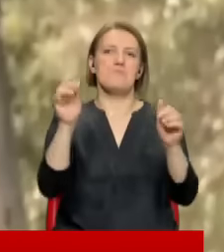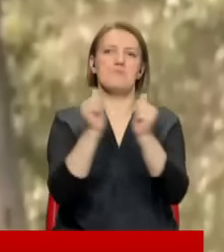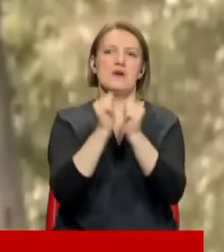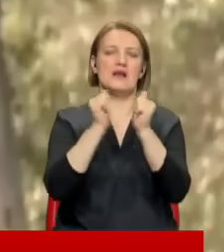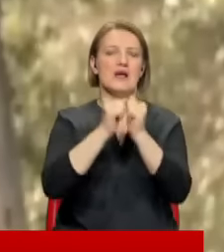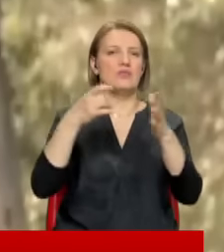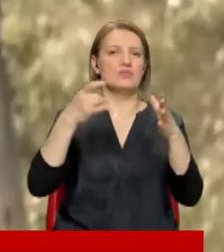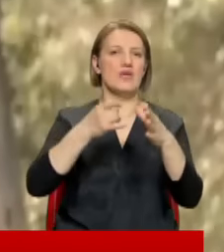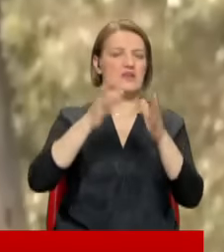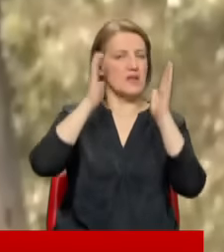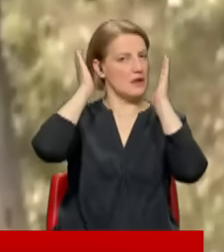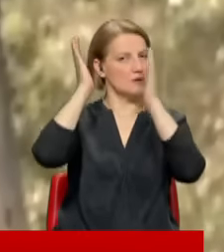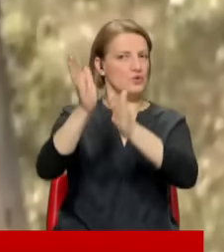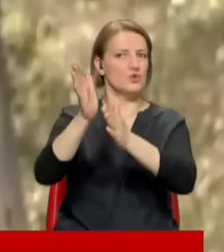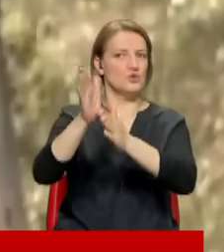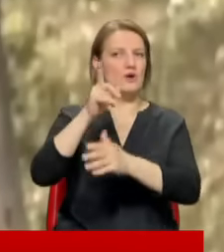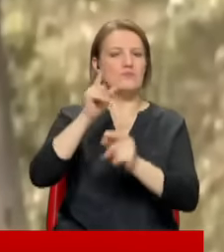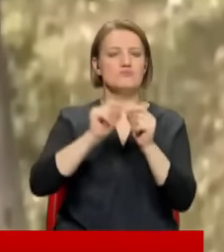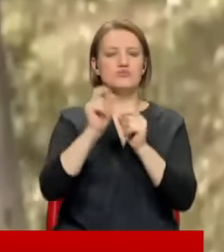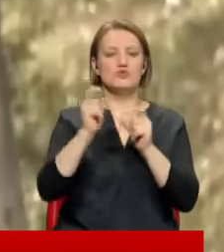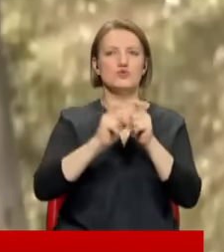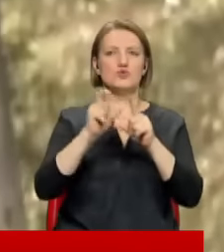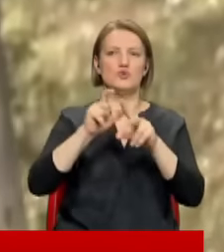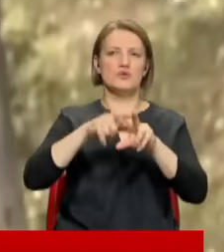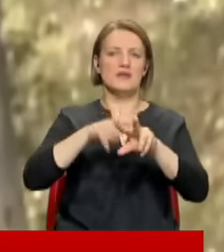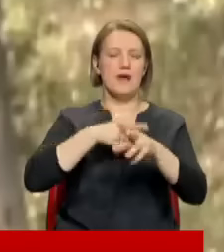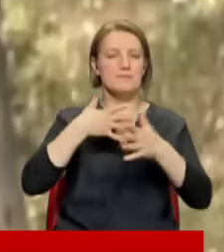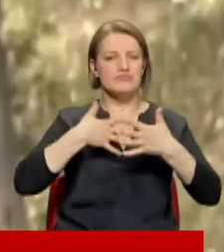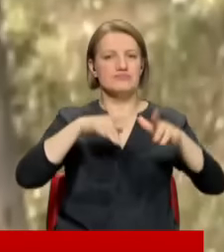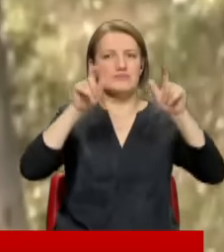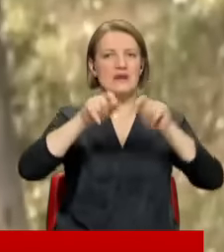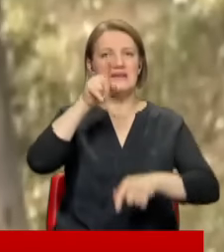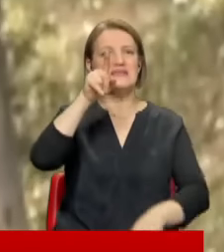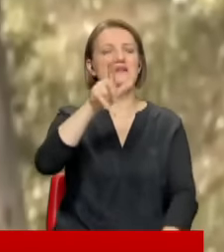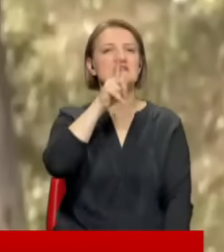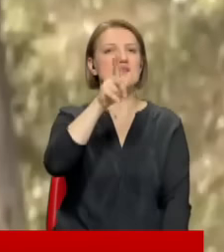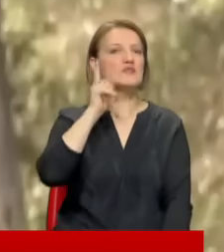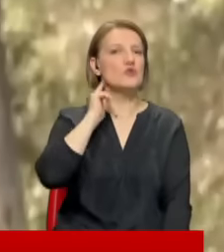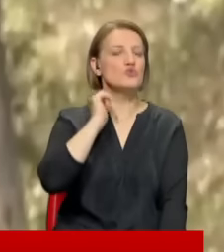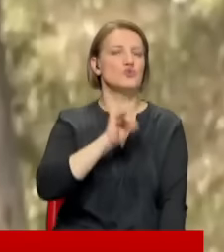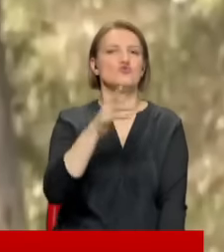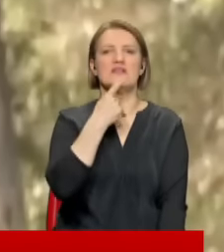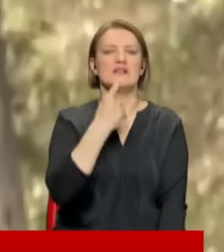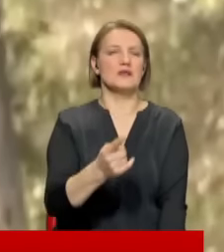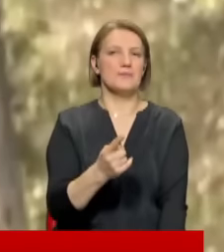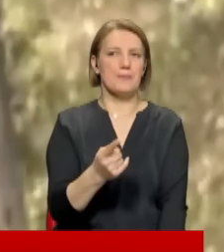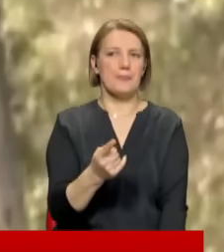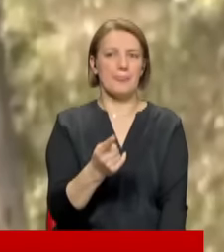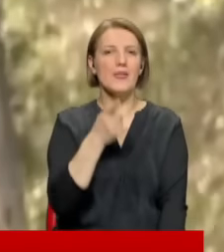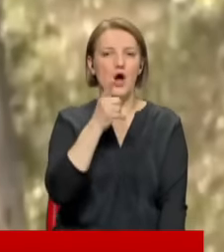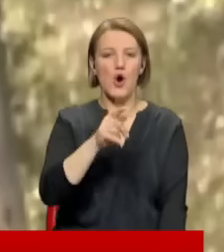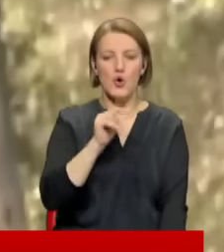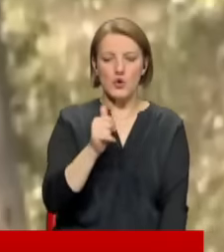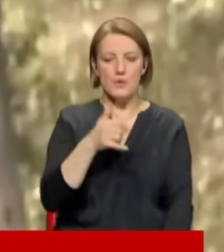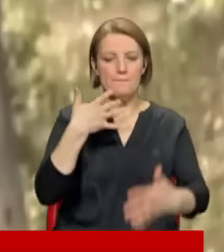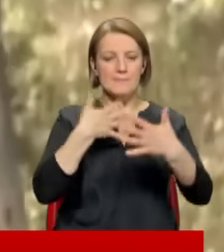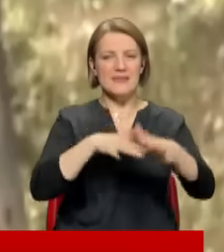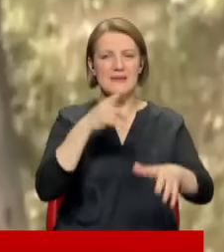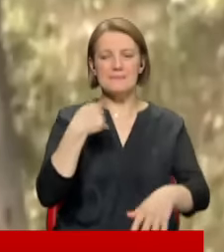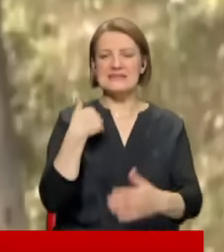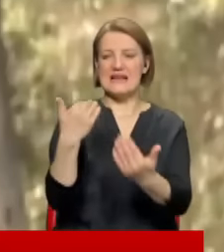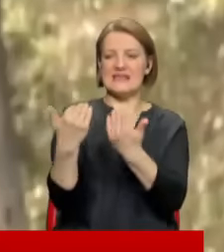birlikte Tekirdağ'a gidiyoruz, buğday mitingi yapıyoruz. Sizin sesinizi duyuracağız dedik. O gün mitinglerde